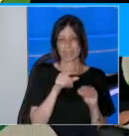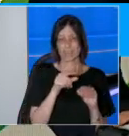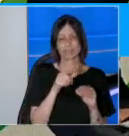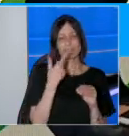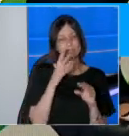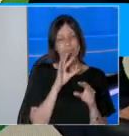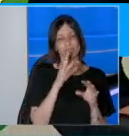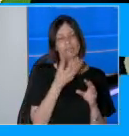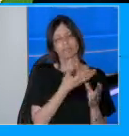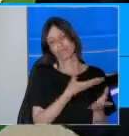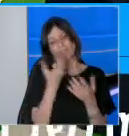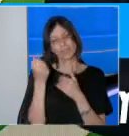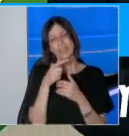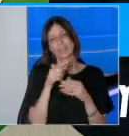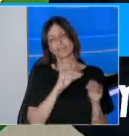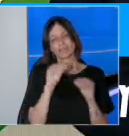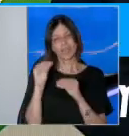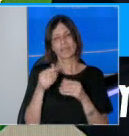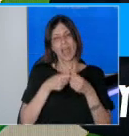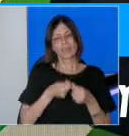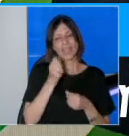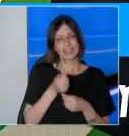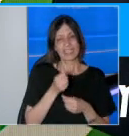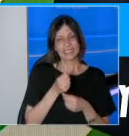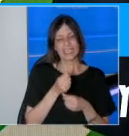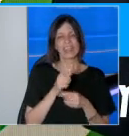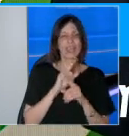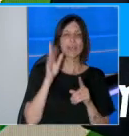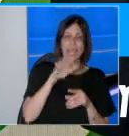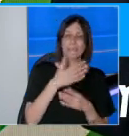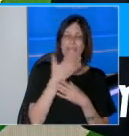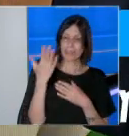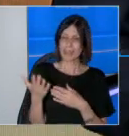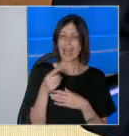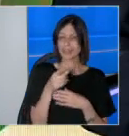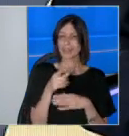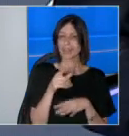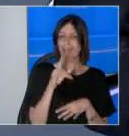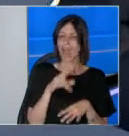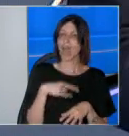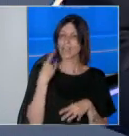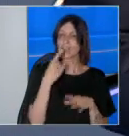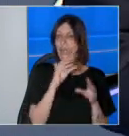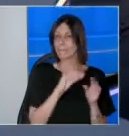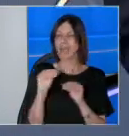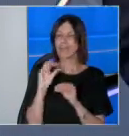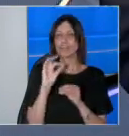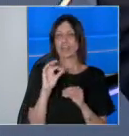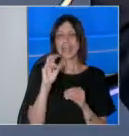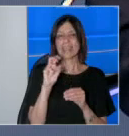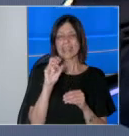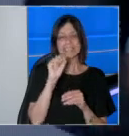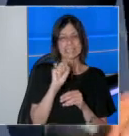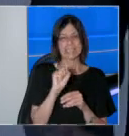חברי כנסת כאלו ואחרים, גם מימינה. אתה חווית על בשרך מעבר של עידית סילמן